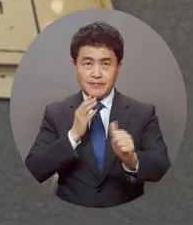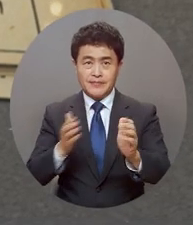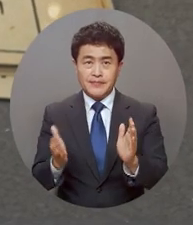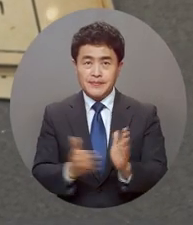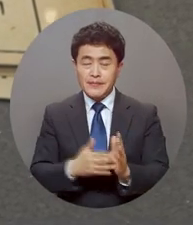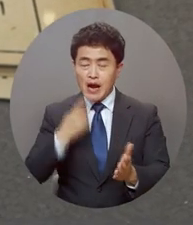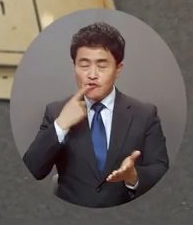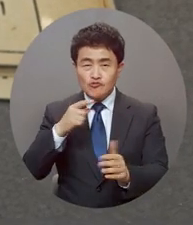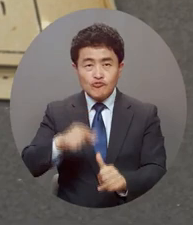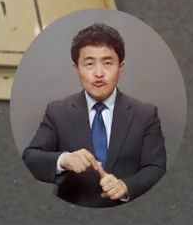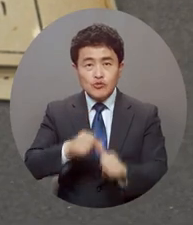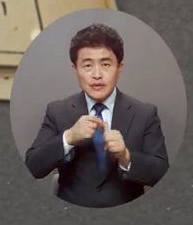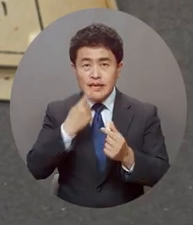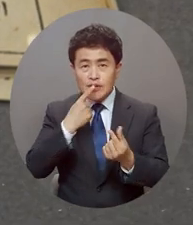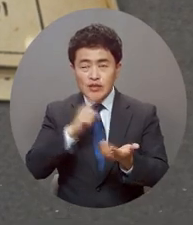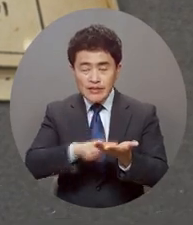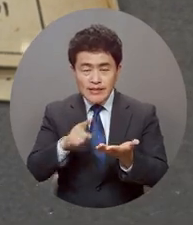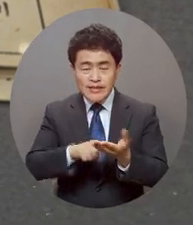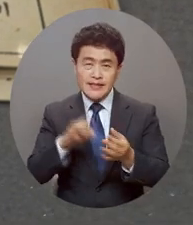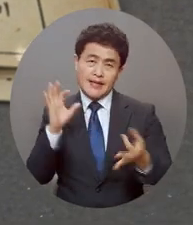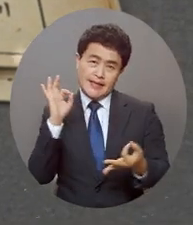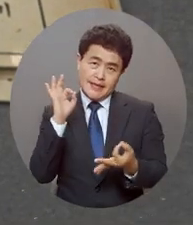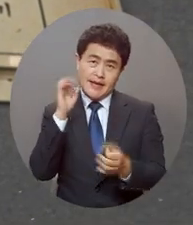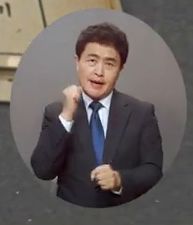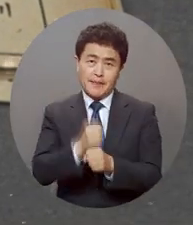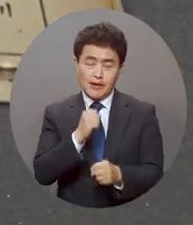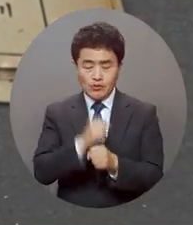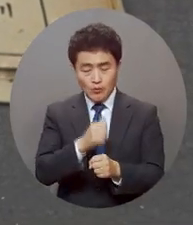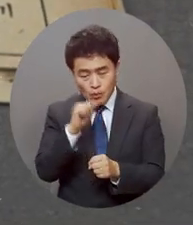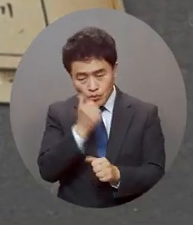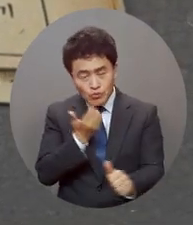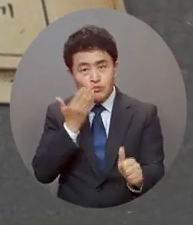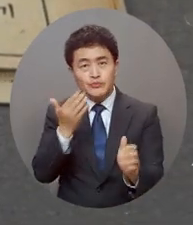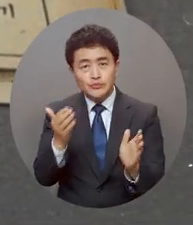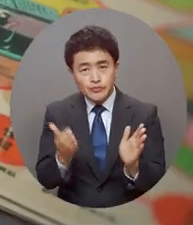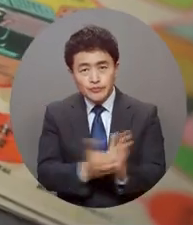쉽게 구할 수 있는 종이로 인형을 만드는 법을 소개하기도 하고